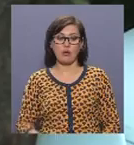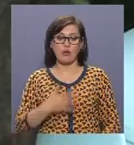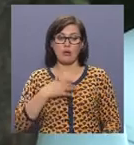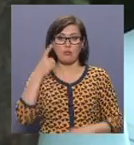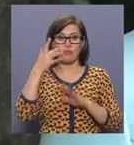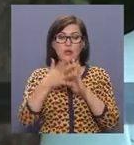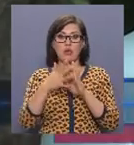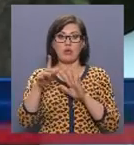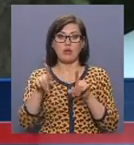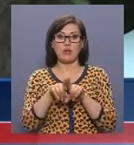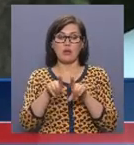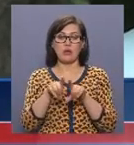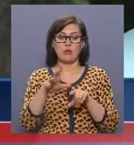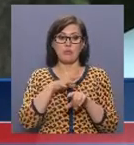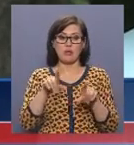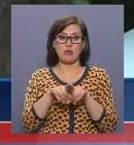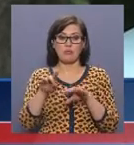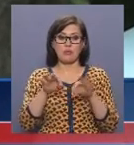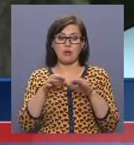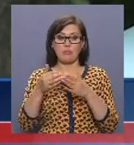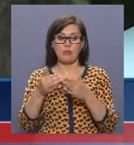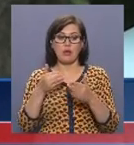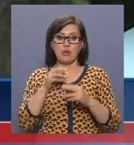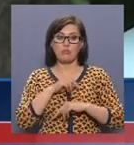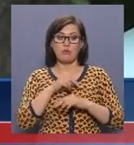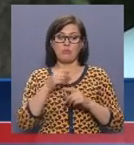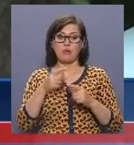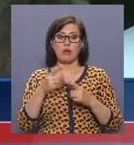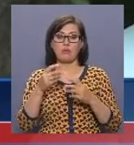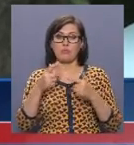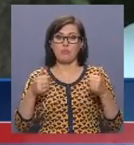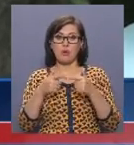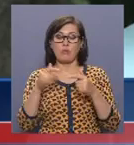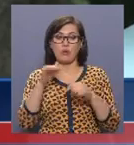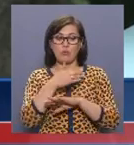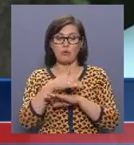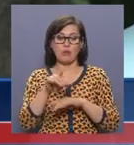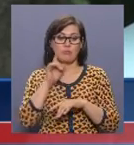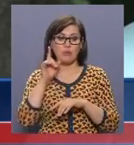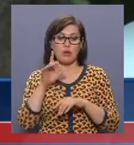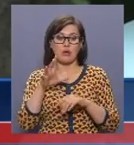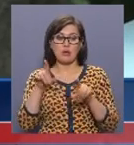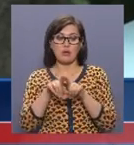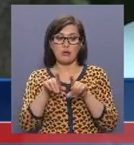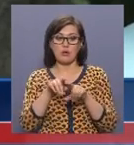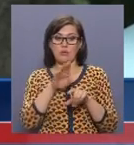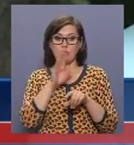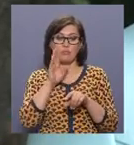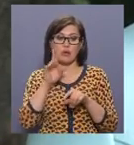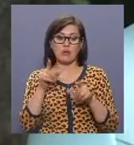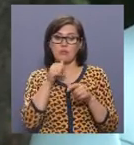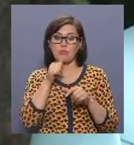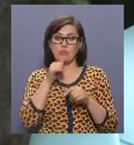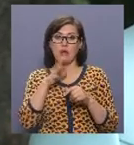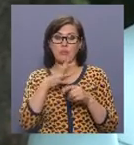действует такая схема. Менің түсінігімше олар алдын ала жұмыс істеу тәртібін мықтылап құрып алған. Көшеде жас қыз анамды лотереядан бағын сынауға